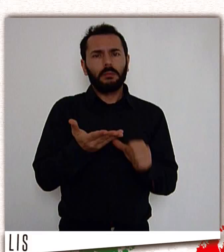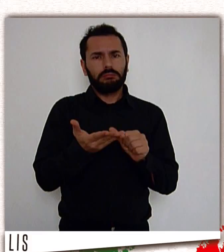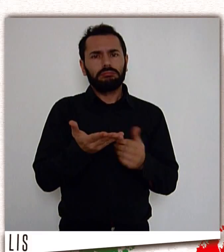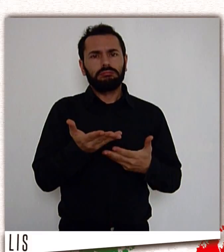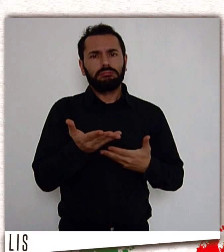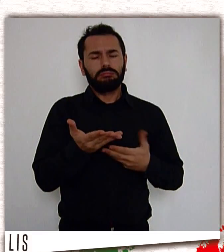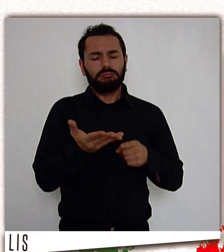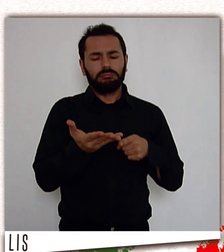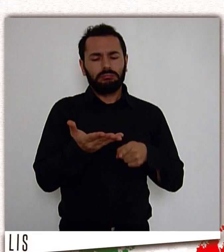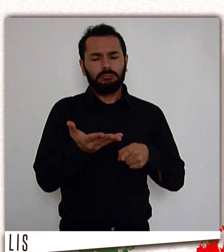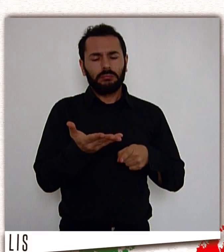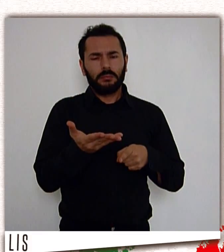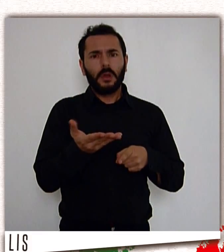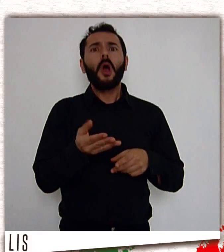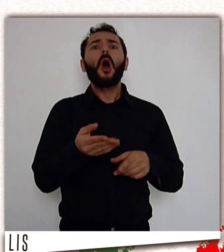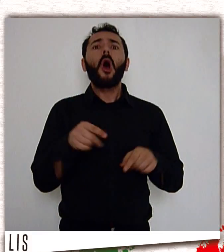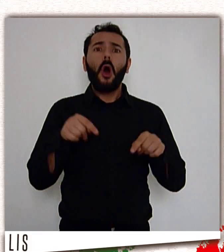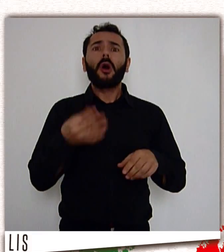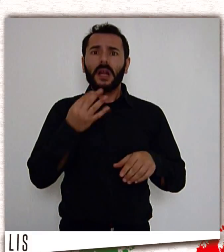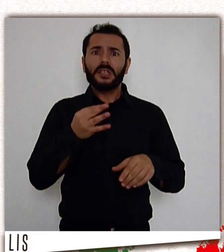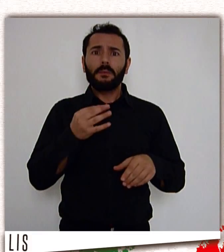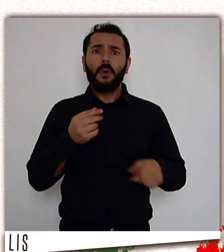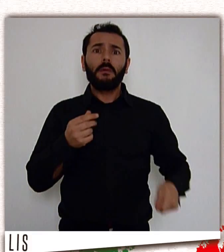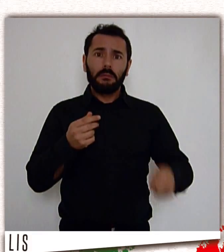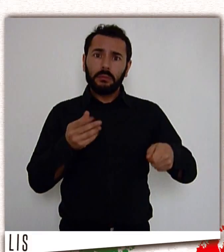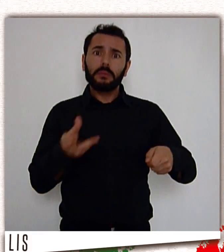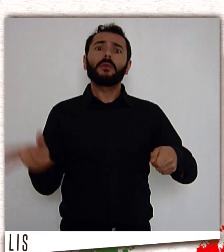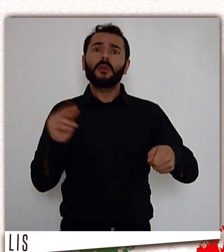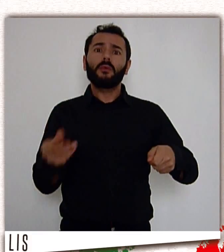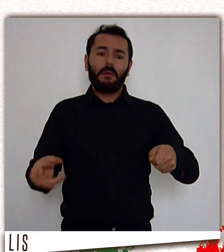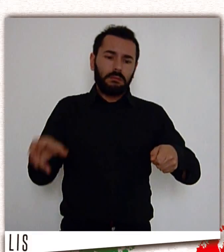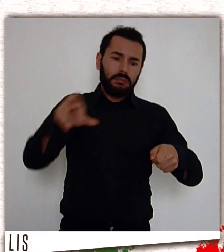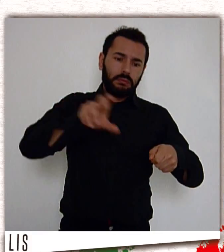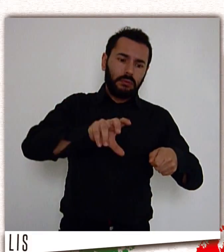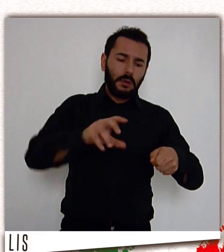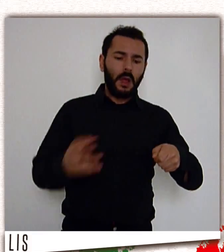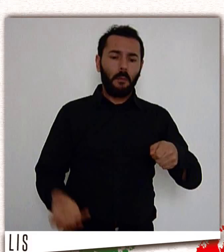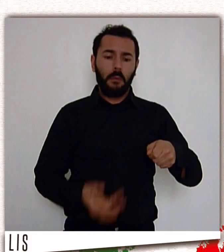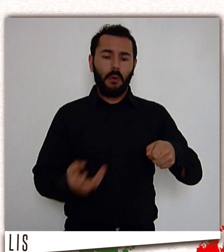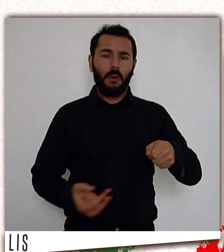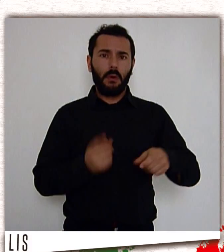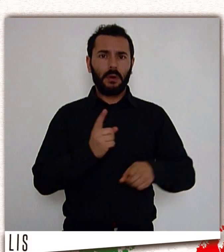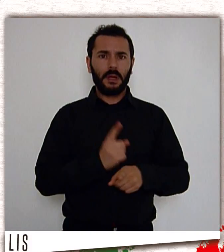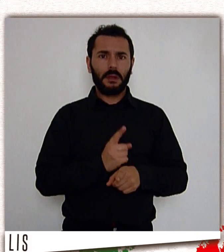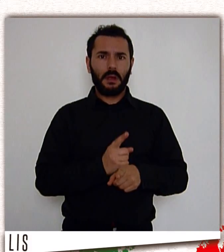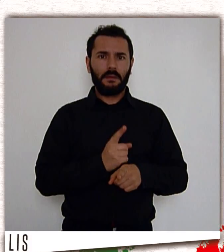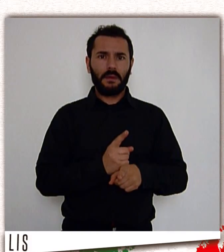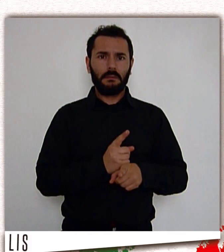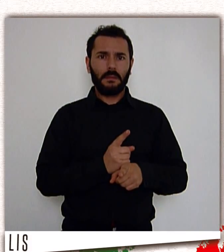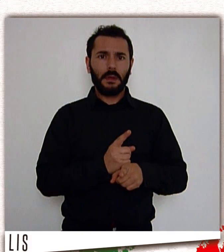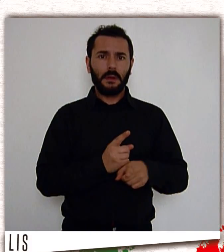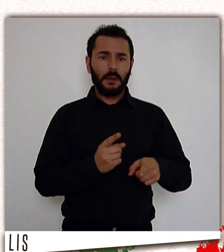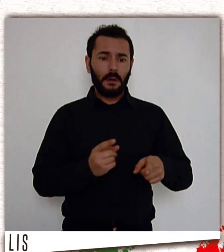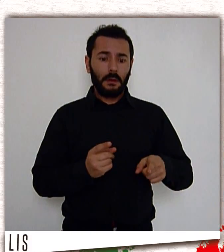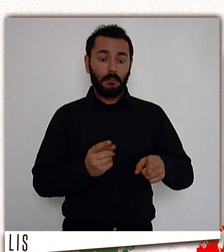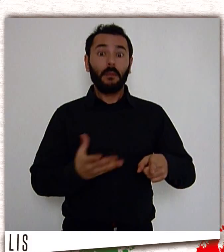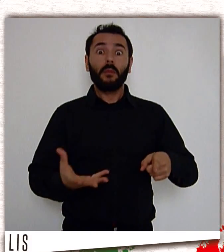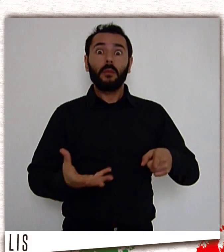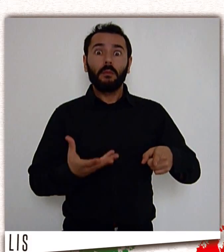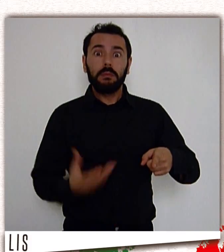versate nuovamente l'infuso nel pentolino e fate appena prendere il bollore quindi spegnete